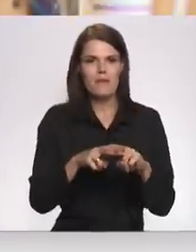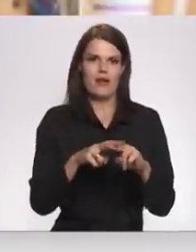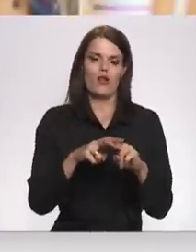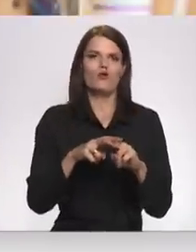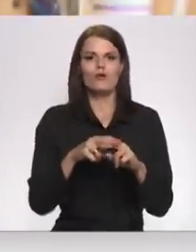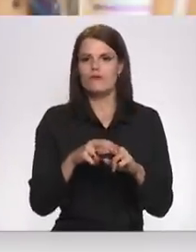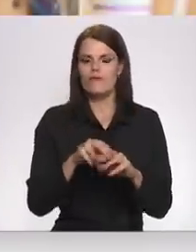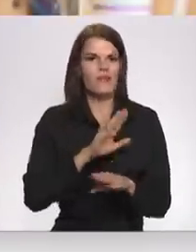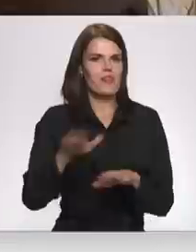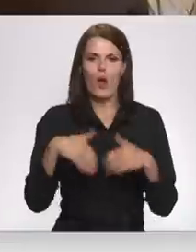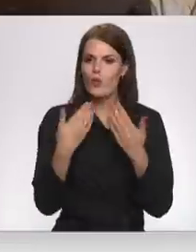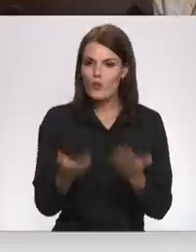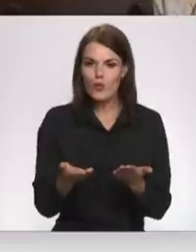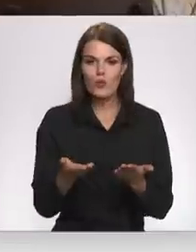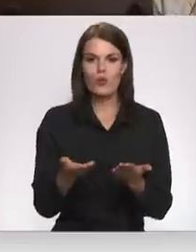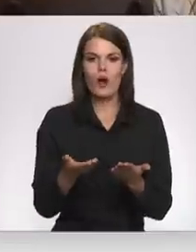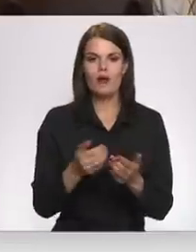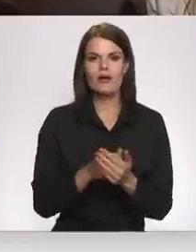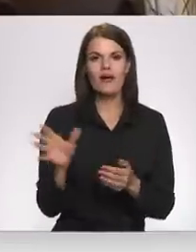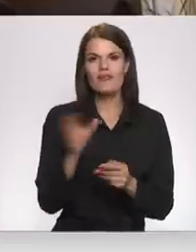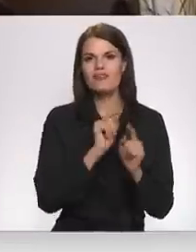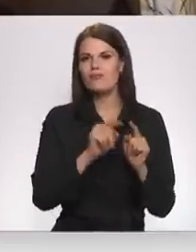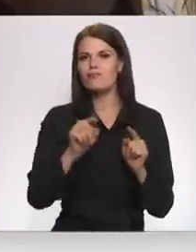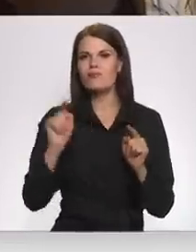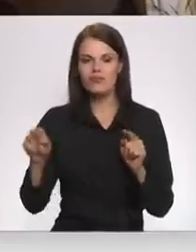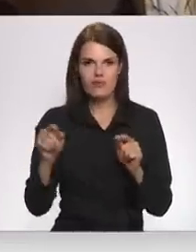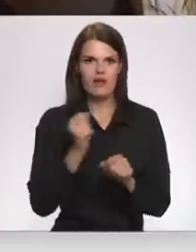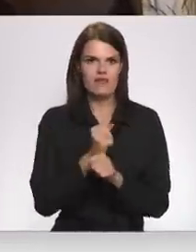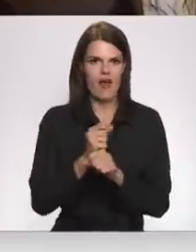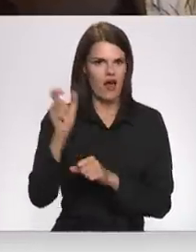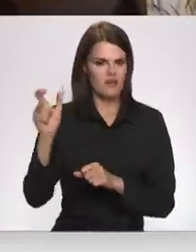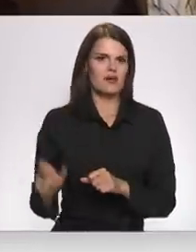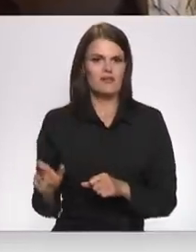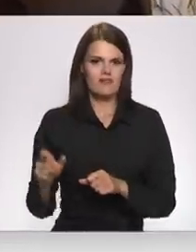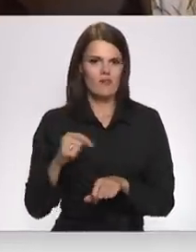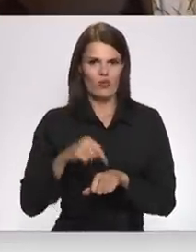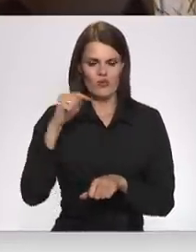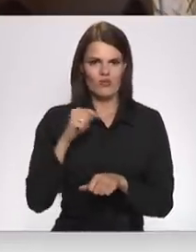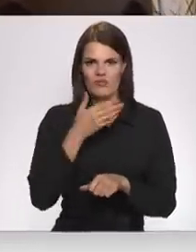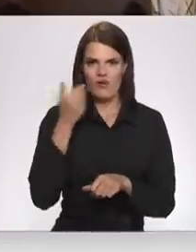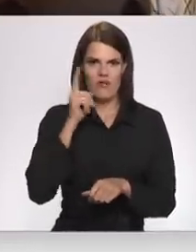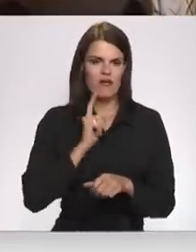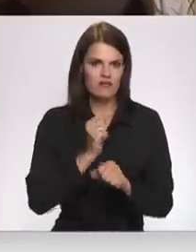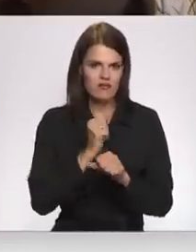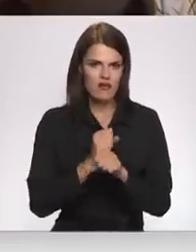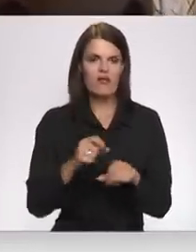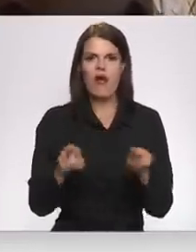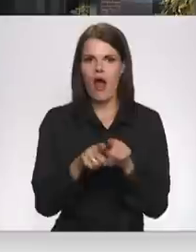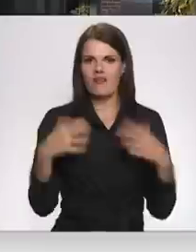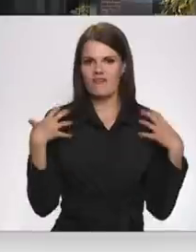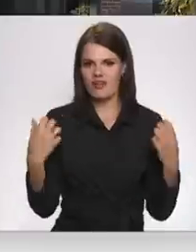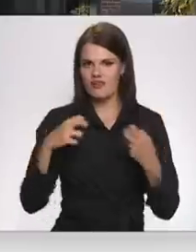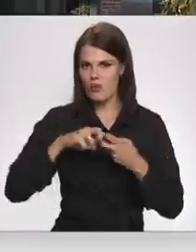minimāli arī netiks atbalstīts. Viss šis apstākļu kopums darbiniecei radīs nevien diskomfortu, bet arī veselības